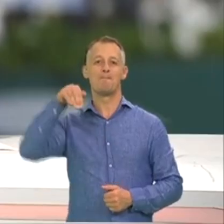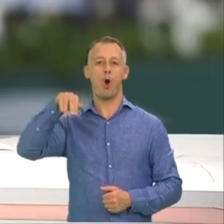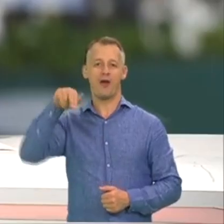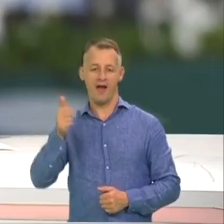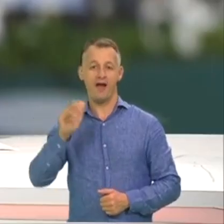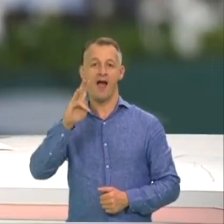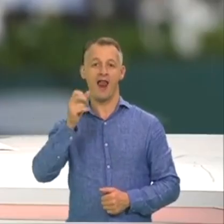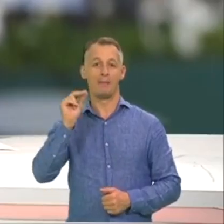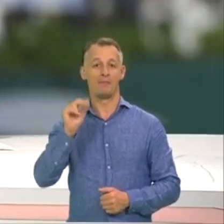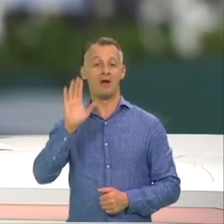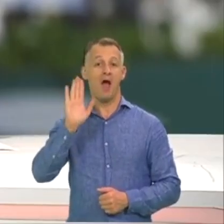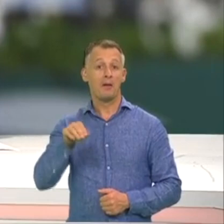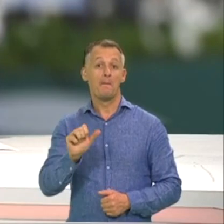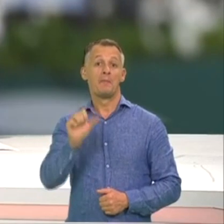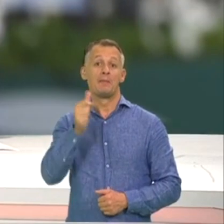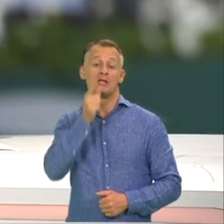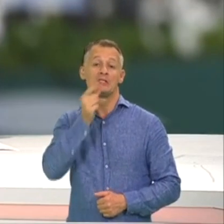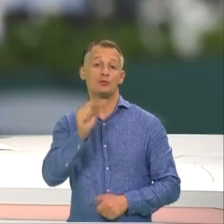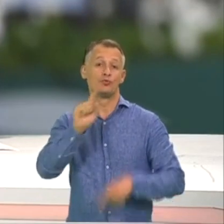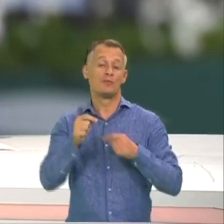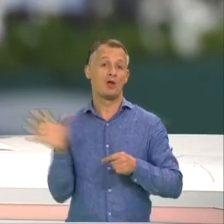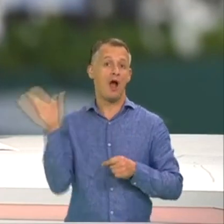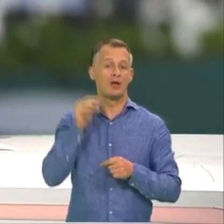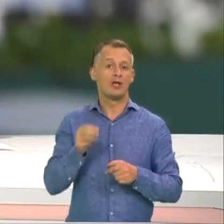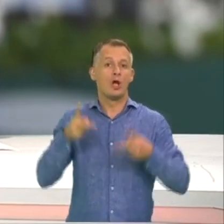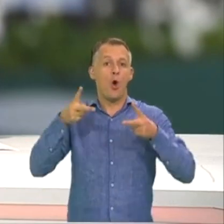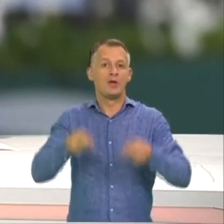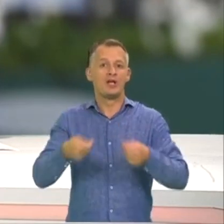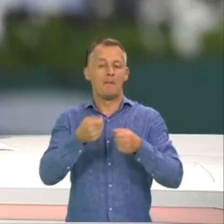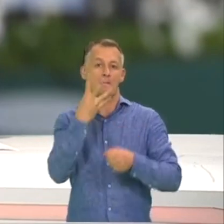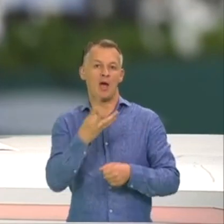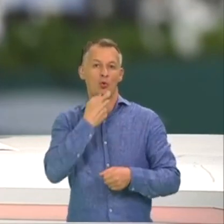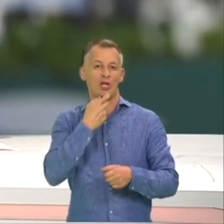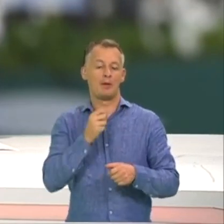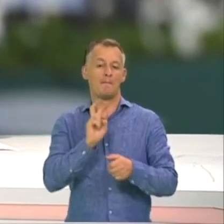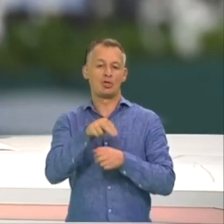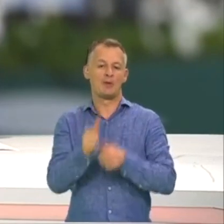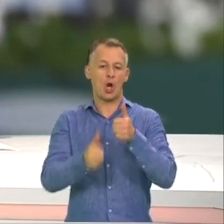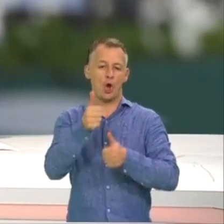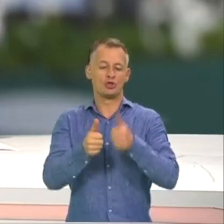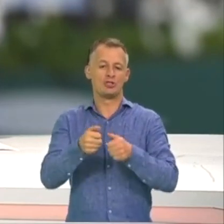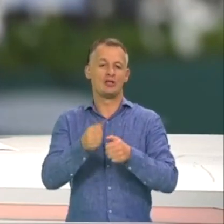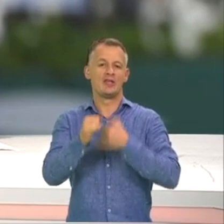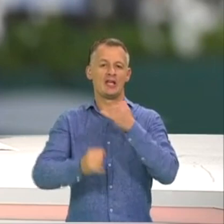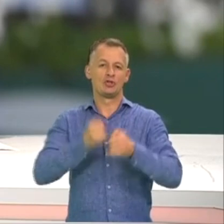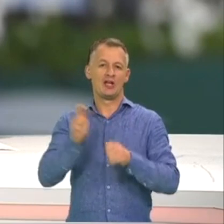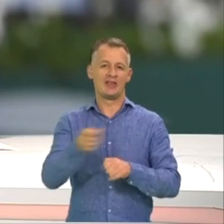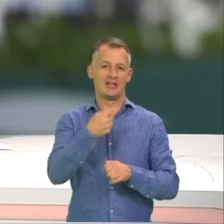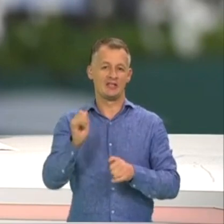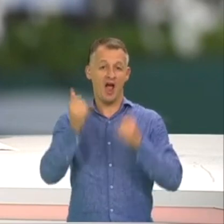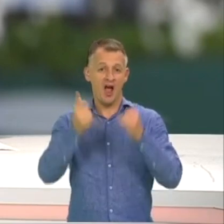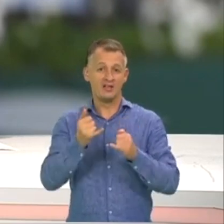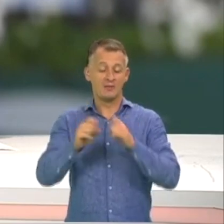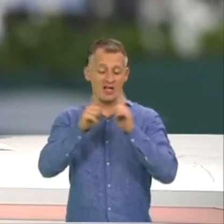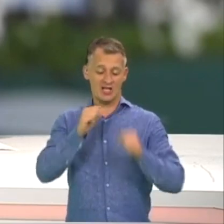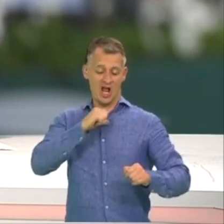Simona Halep a avut prima reacție după ce a aflat de suspendarea de 4 ani din toate competițiile internaționale de tenis. Azi dimineață la Constanța, Halep a